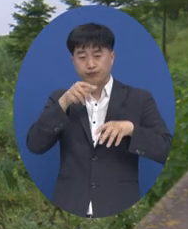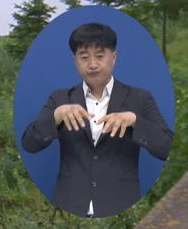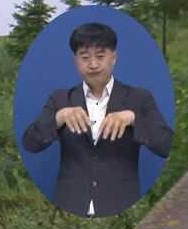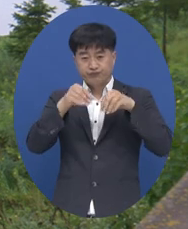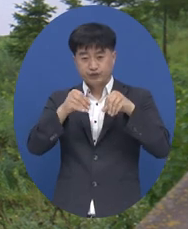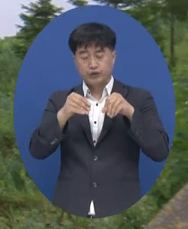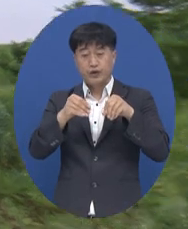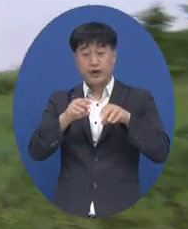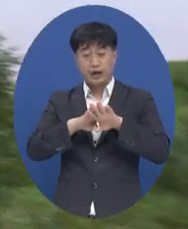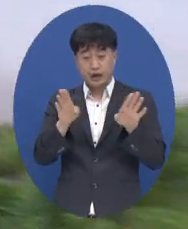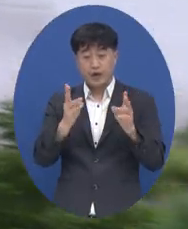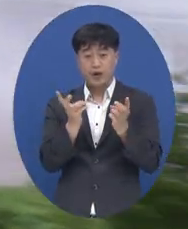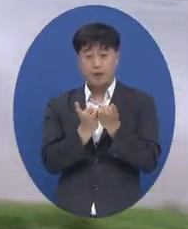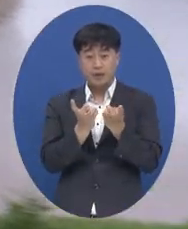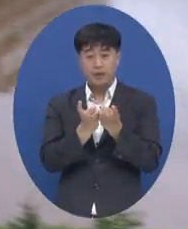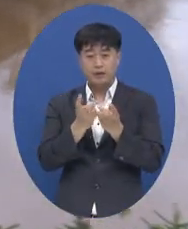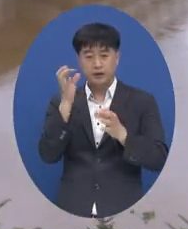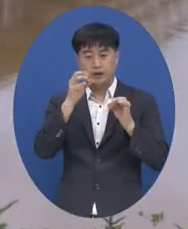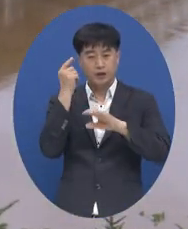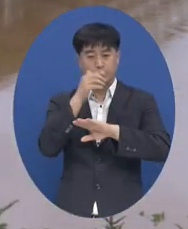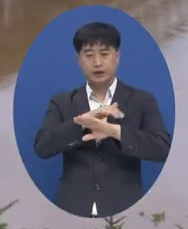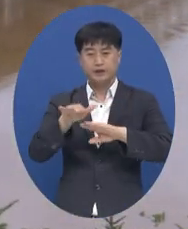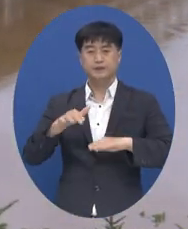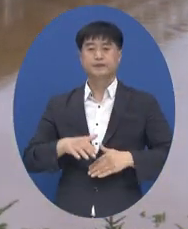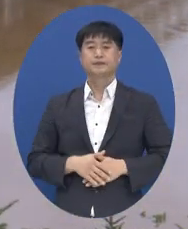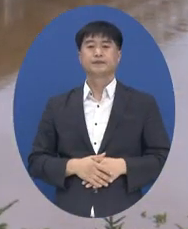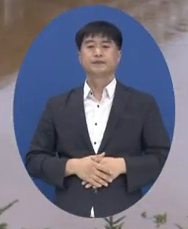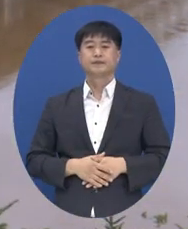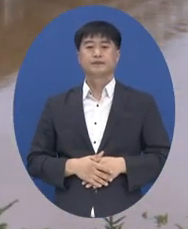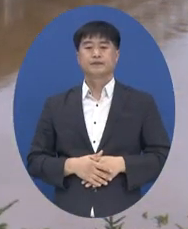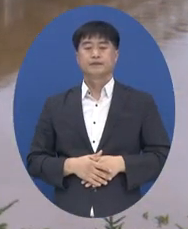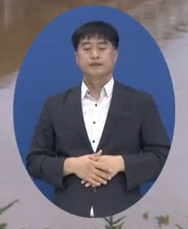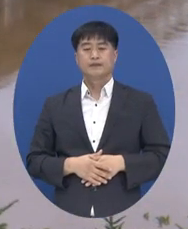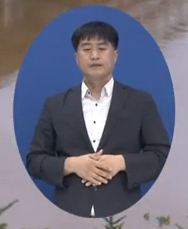있는 방안을 찾을 계획입니다 경기 줄 팁의 김태 입니다